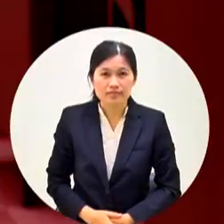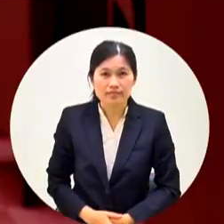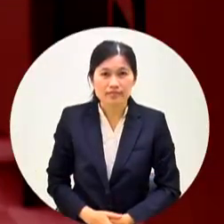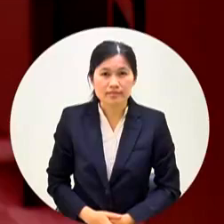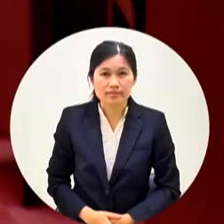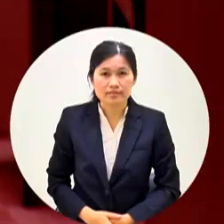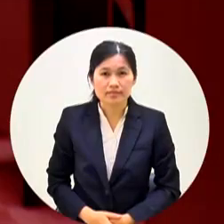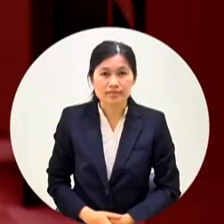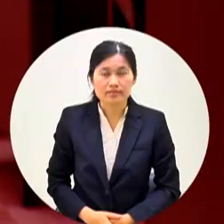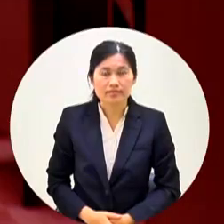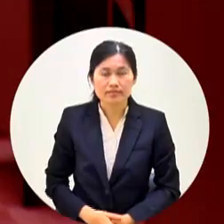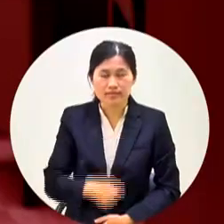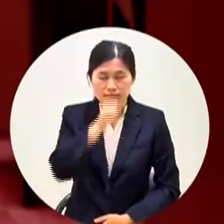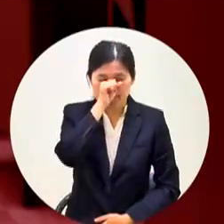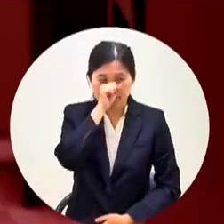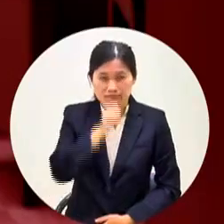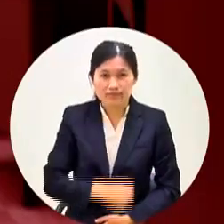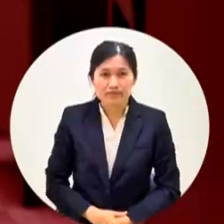好。